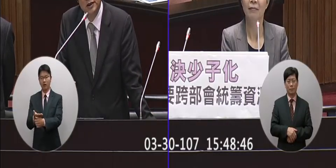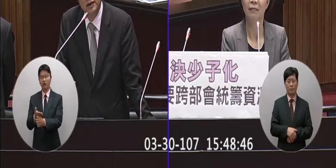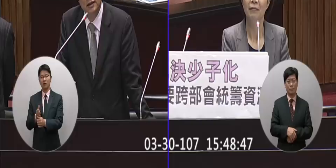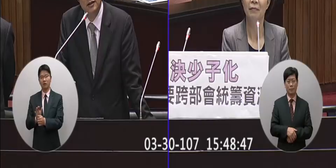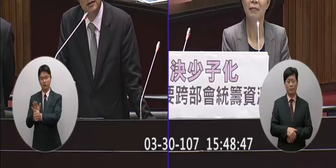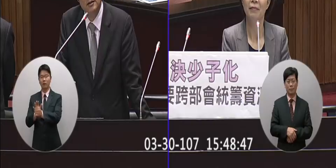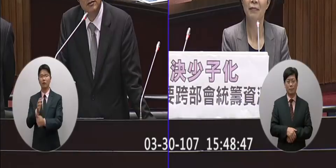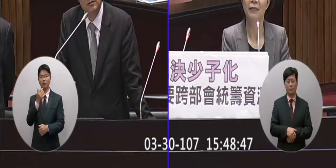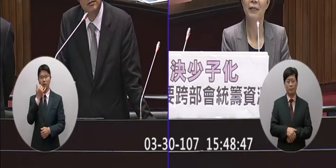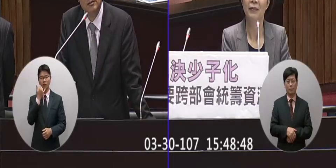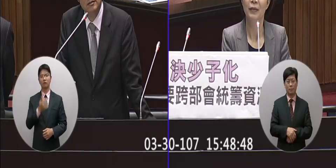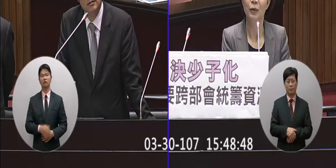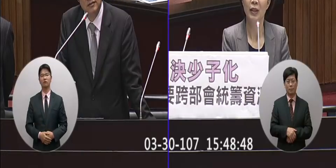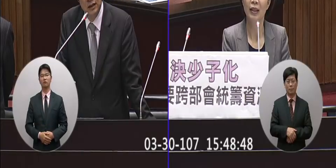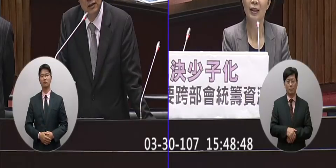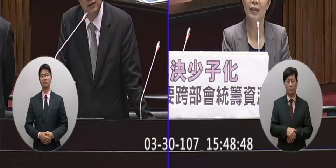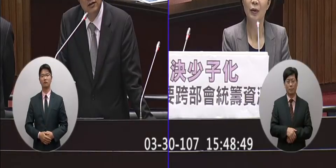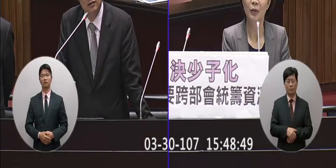而受惠。